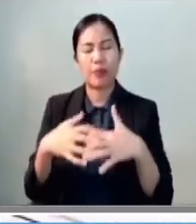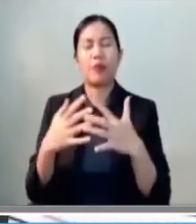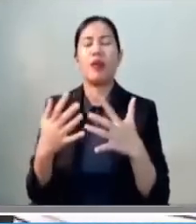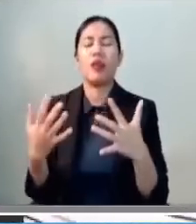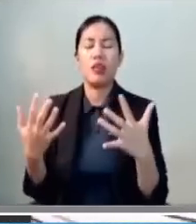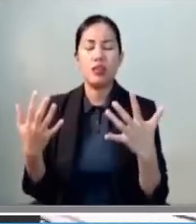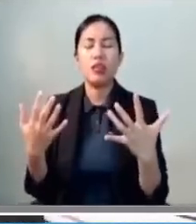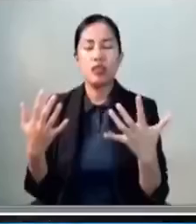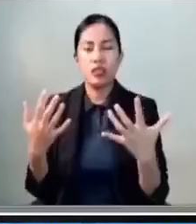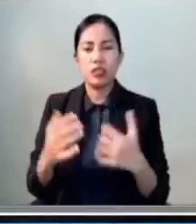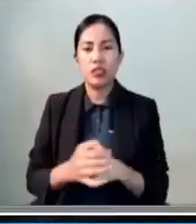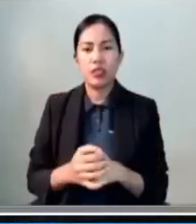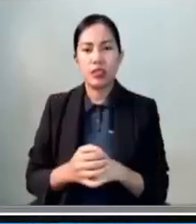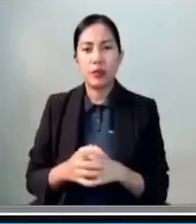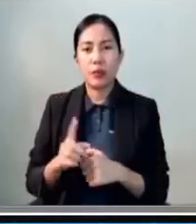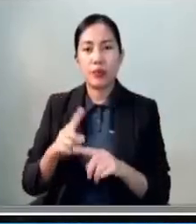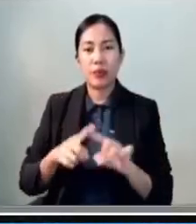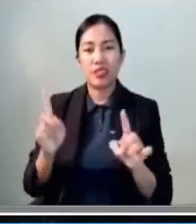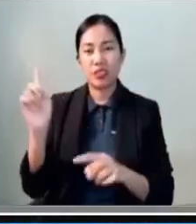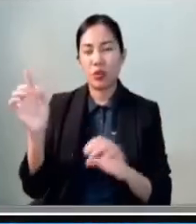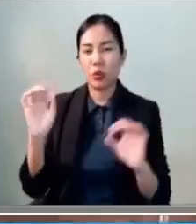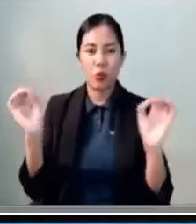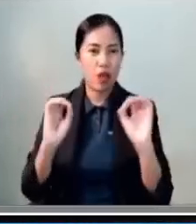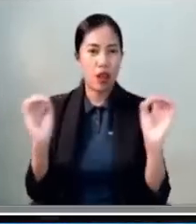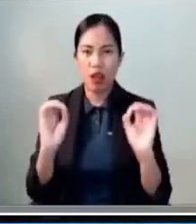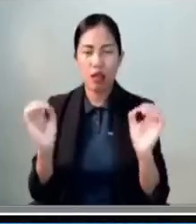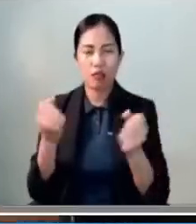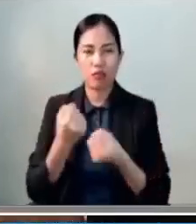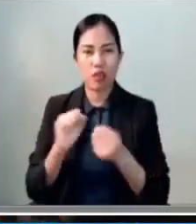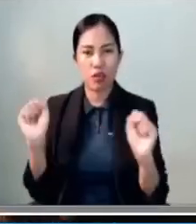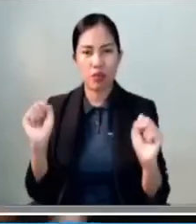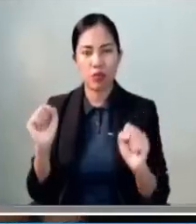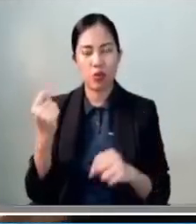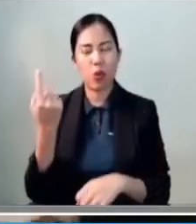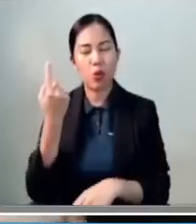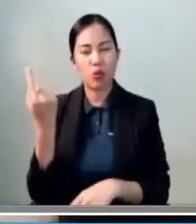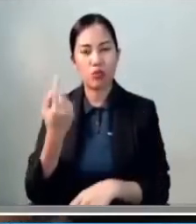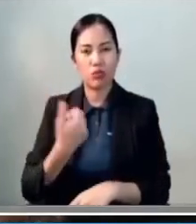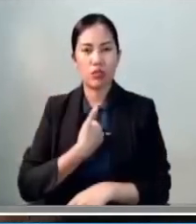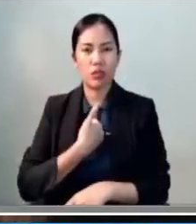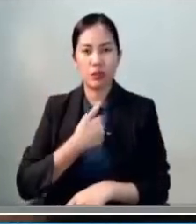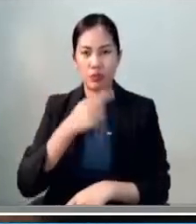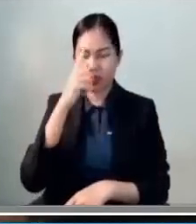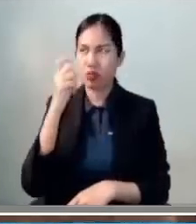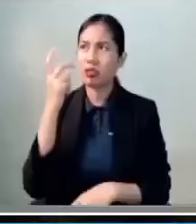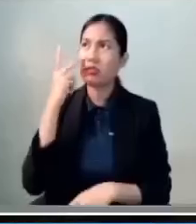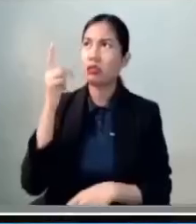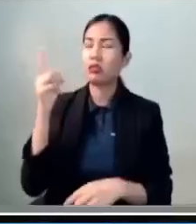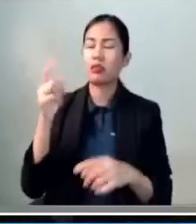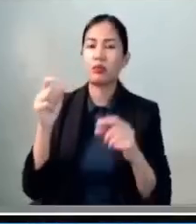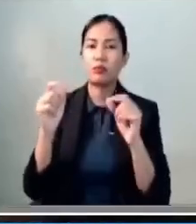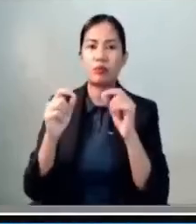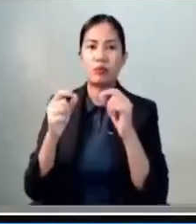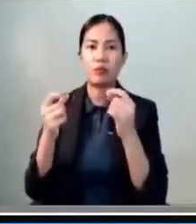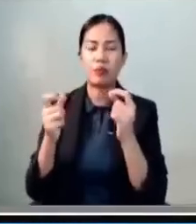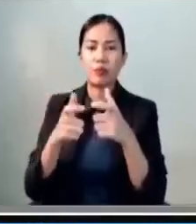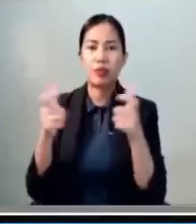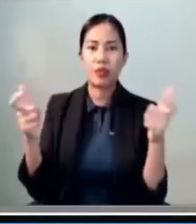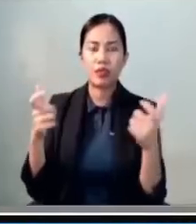isang appliance. Sarili na lang namin talaga inisip namin kasi ang taas na ng apoy eh. Wala na kaming makita nga, usok na dyan